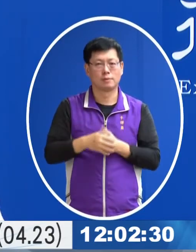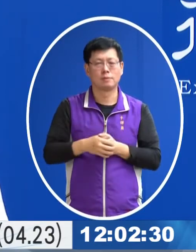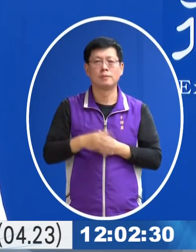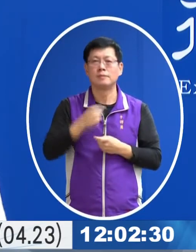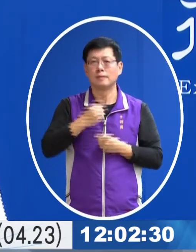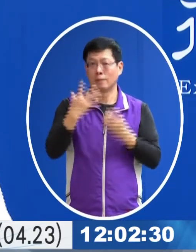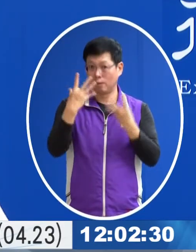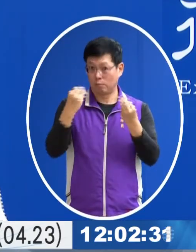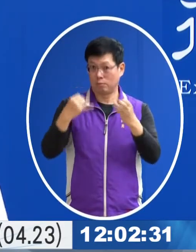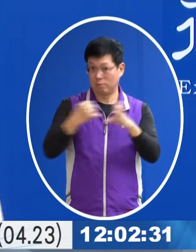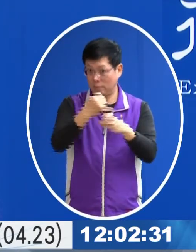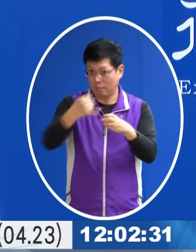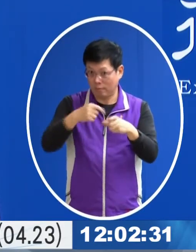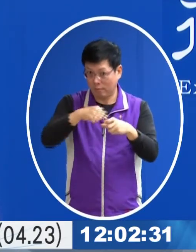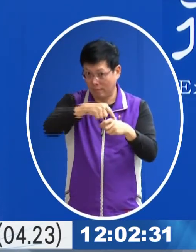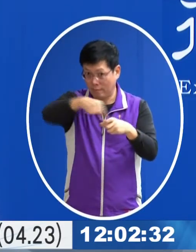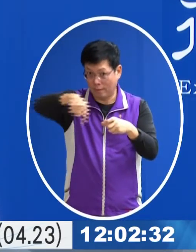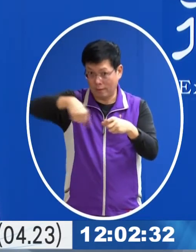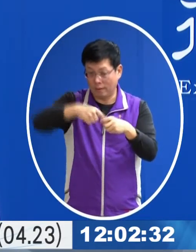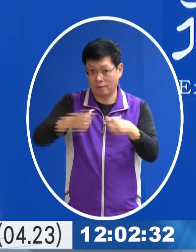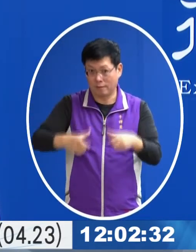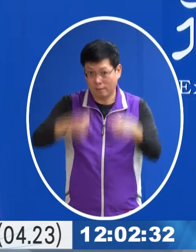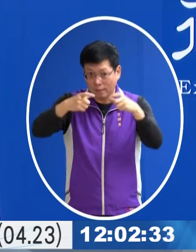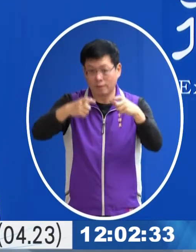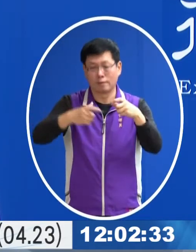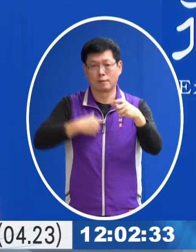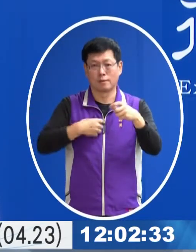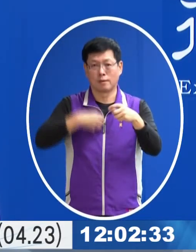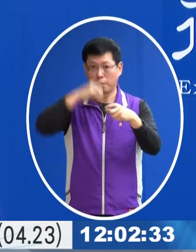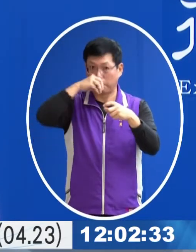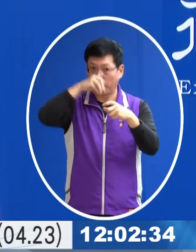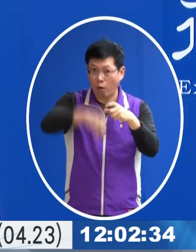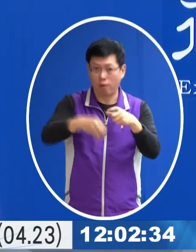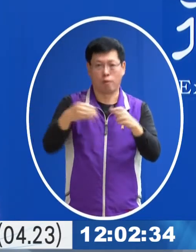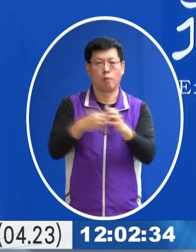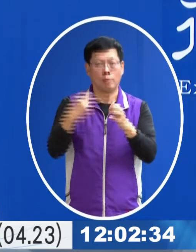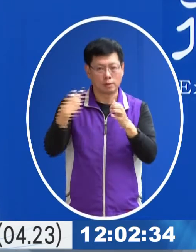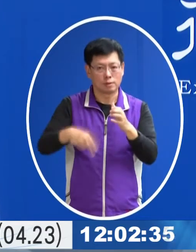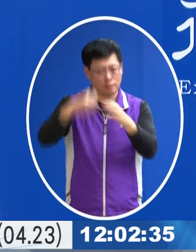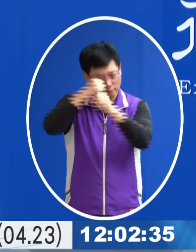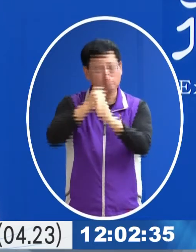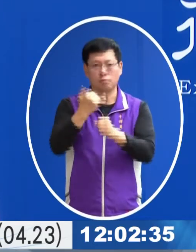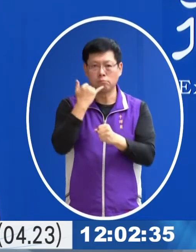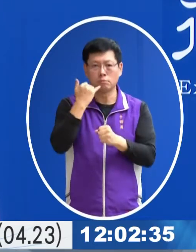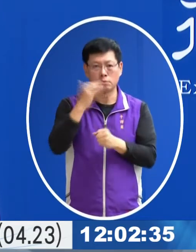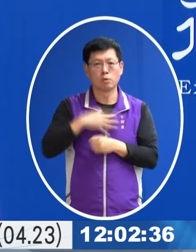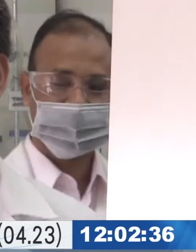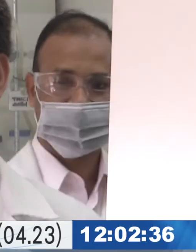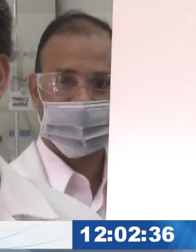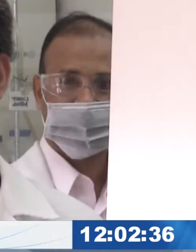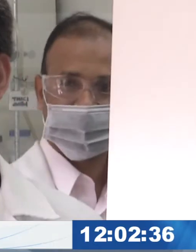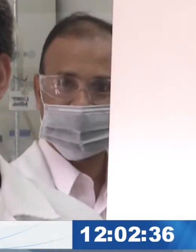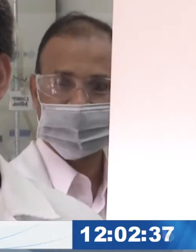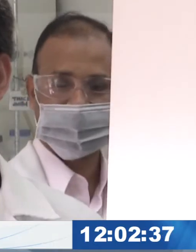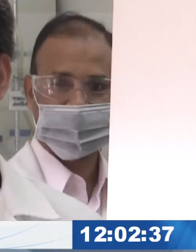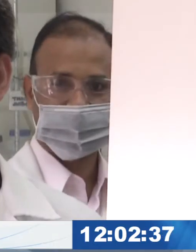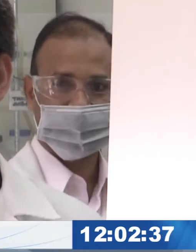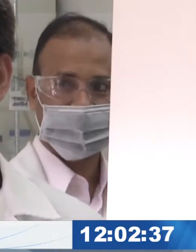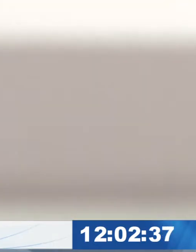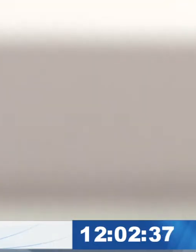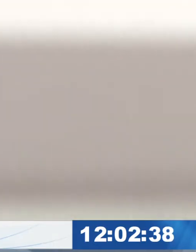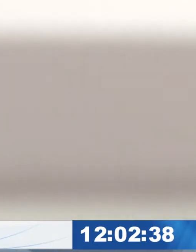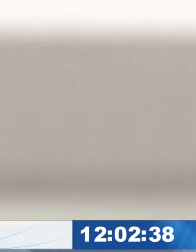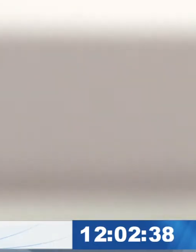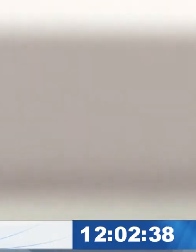无菌的一个收集罐子里面，然后去做检测，是可以得到阳性的结果。 只要透过